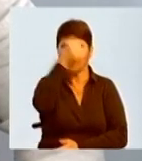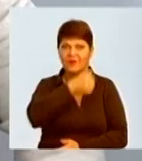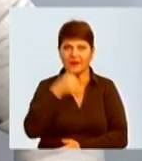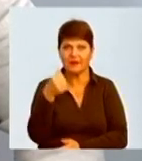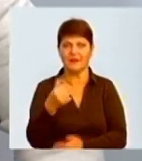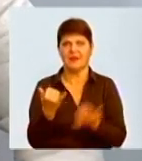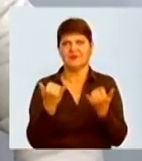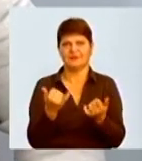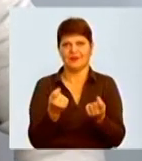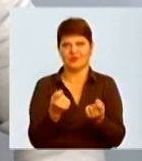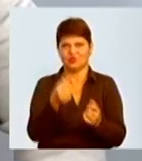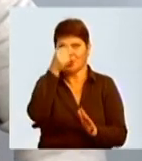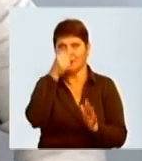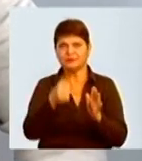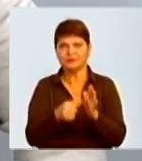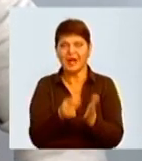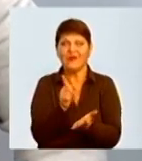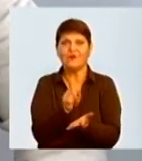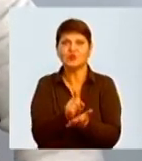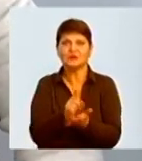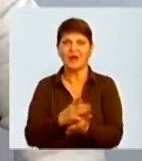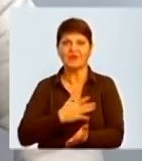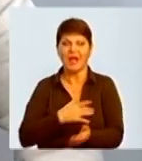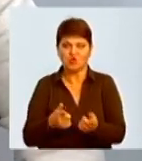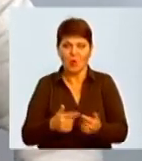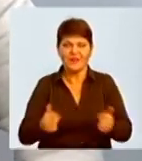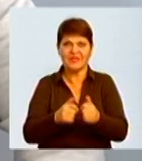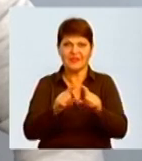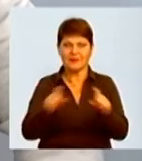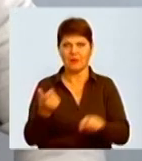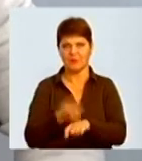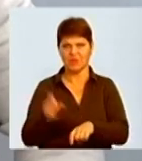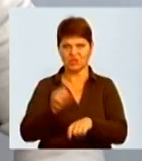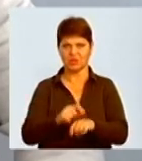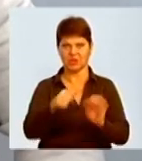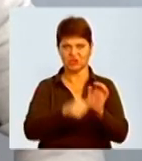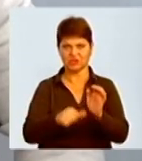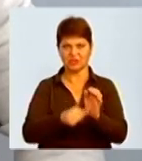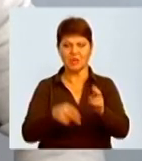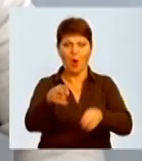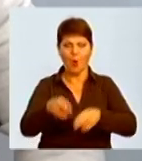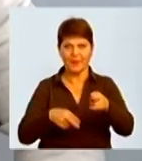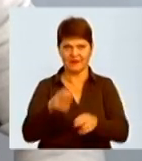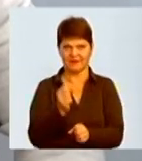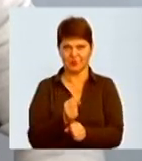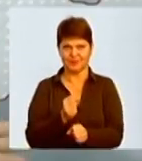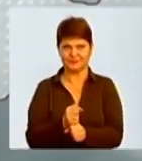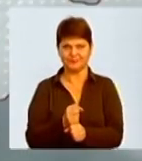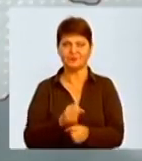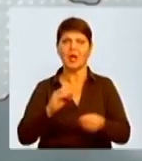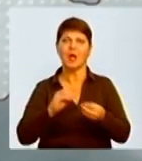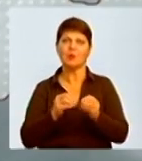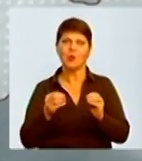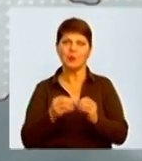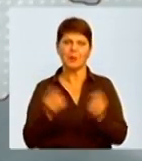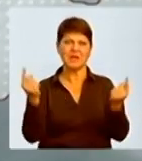трошки більше півроку функціонування нашого відділення, ми вже виконали більше 60 таких оперативних втручань. А проблема